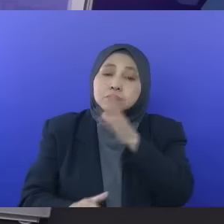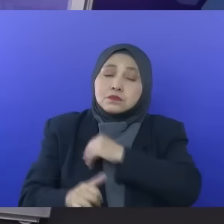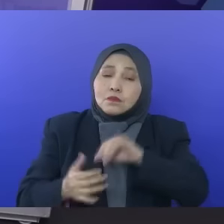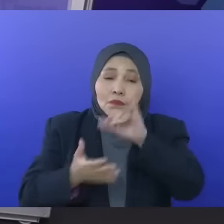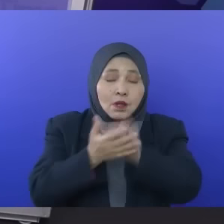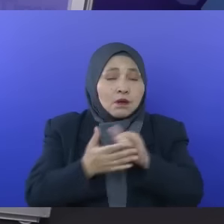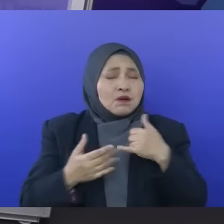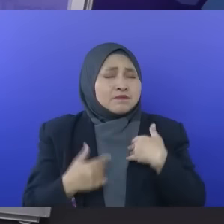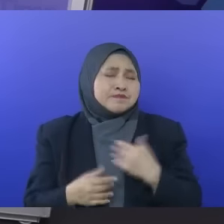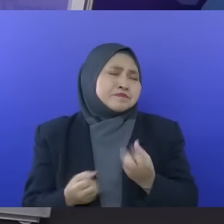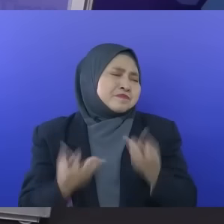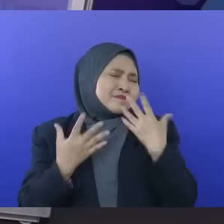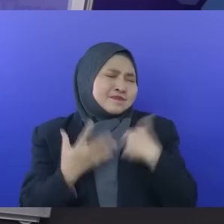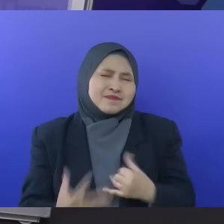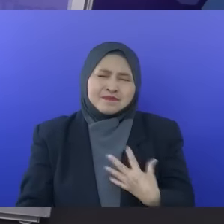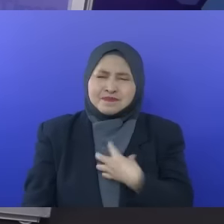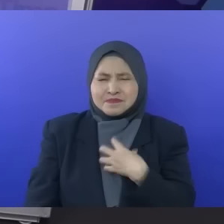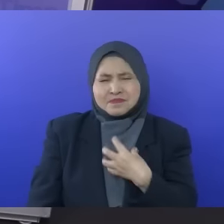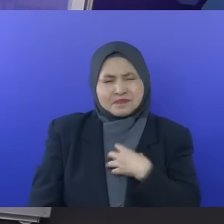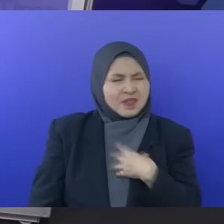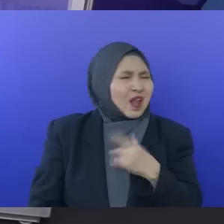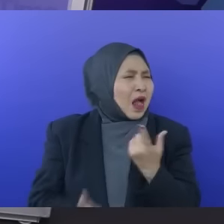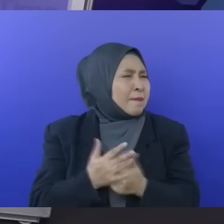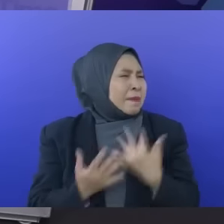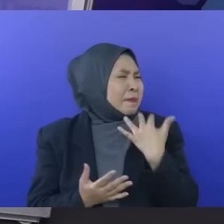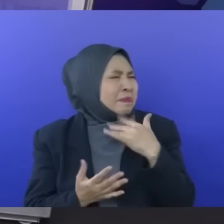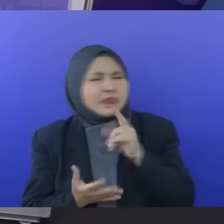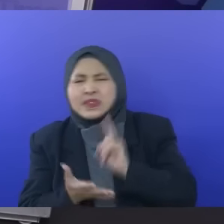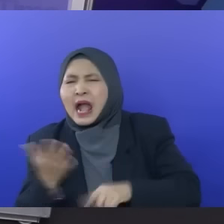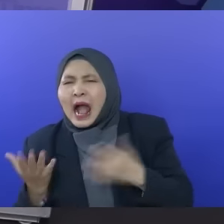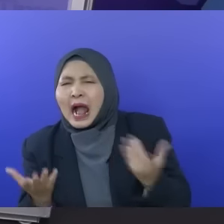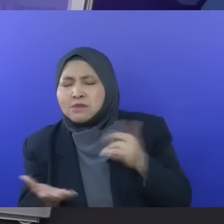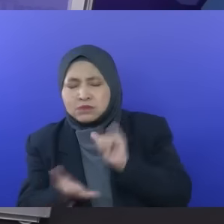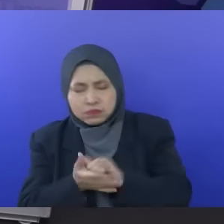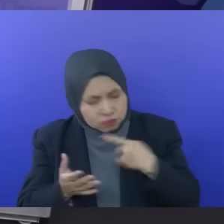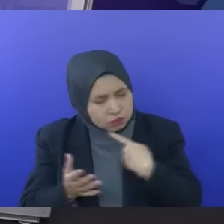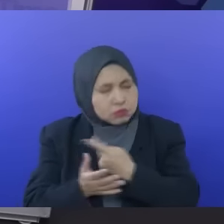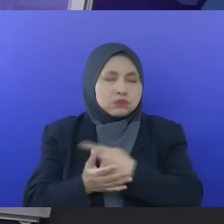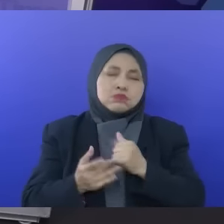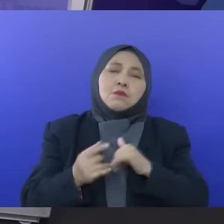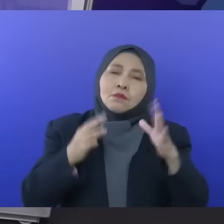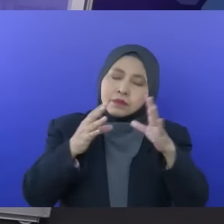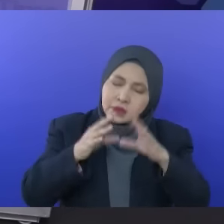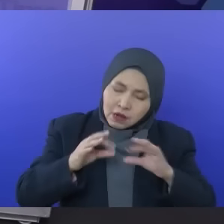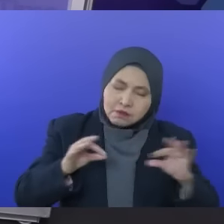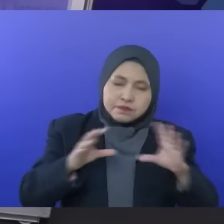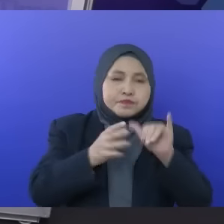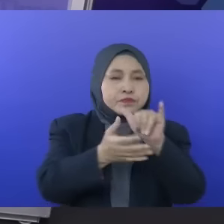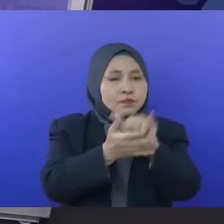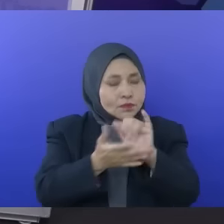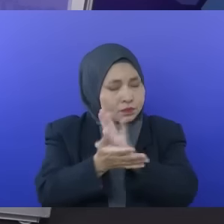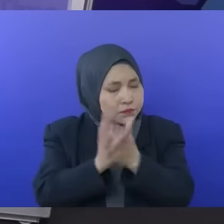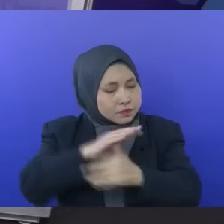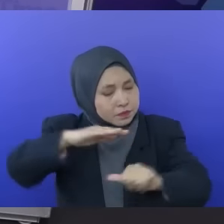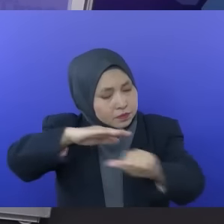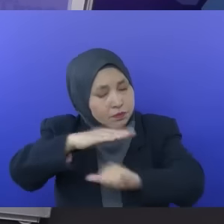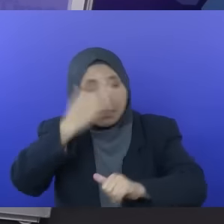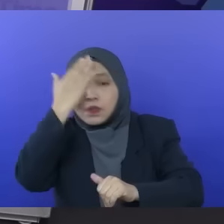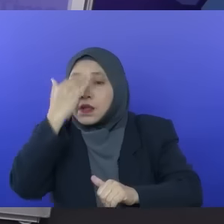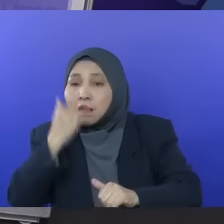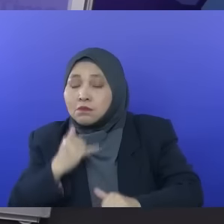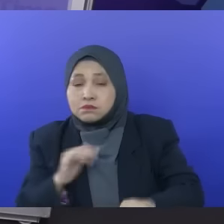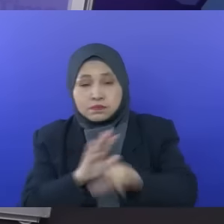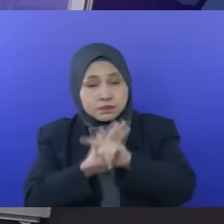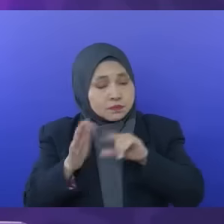Michael ini banyak congek misalnya apa dia punya warna hapus pakai ini kita akan lewati peristiwa itu tapi itu adalah asas kepada mengapa